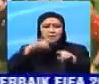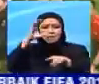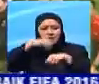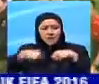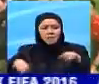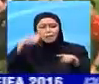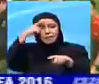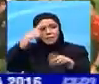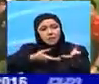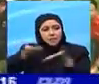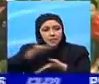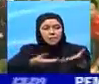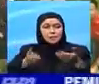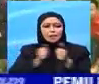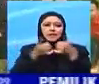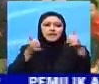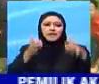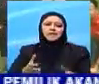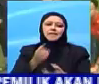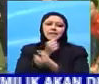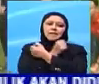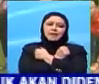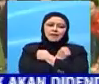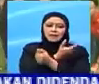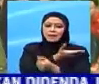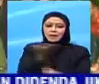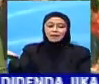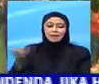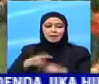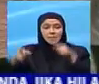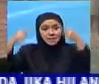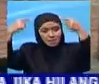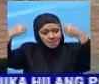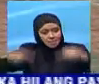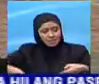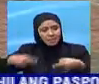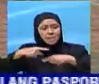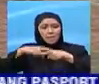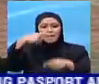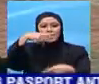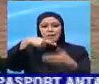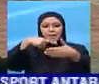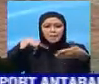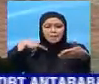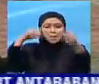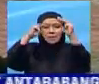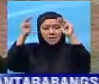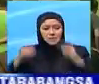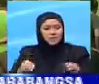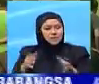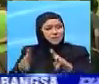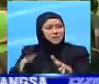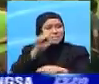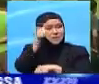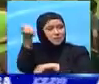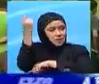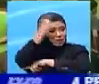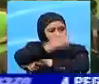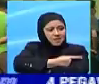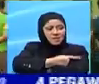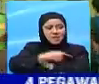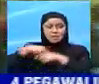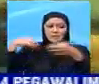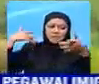kesayangan mereka perlawanan Aksi pramusim dijangka terus meriah dengan hanya tinggal 10 hari sahaja lagi